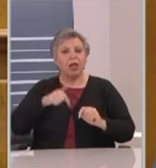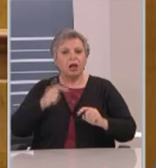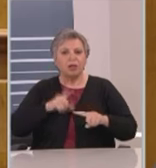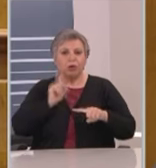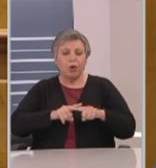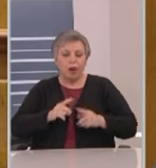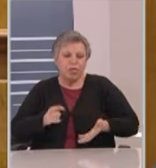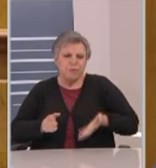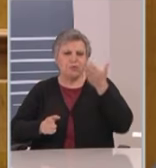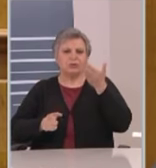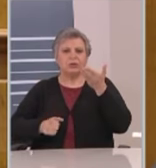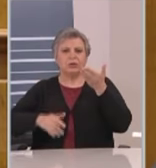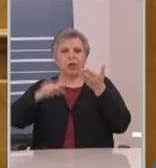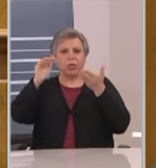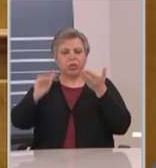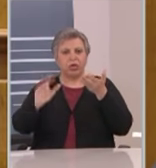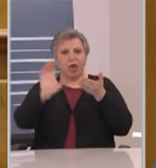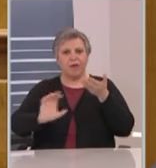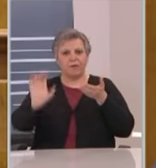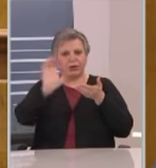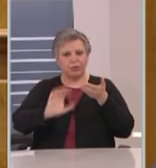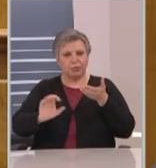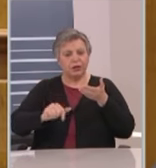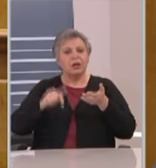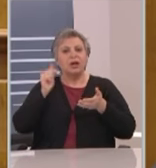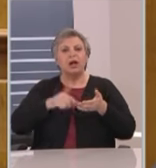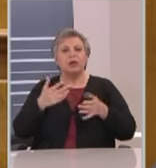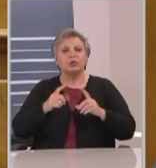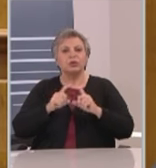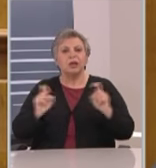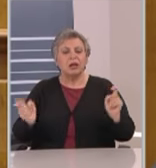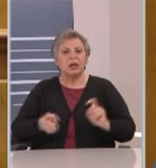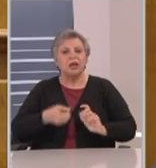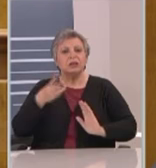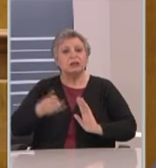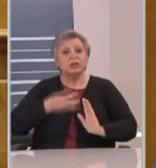νοσοκομεία σε τιμές τριπλάσιες και τετραπλάσιες από τις τιμές της αγοράς.